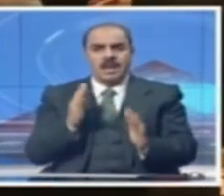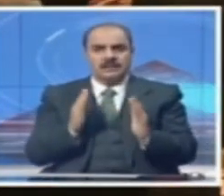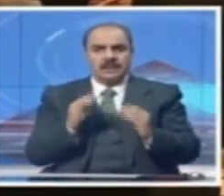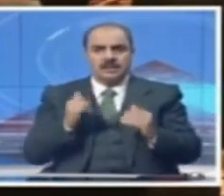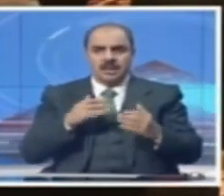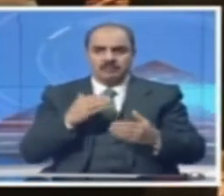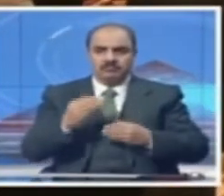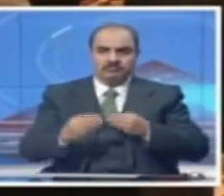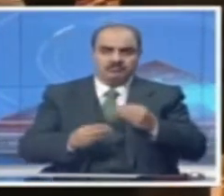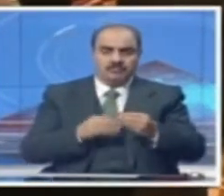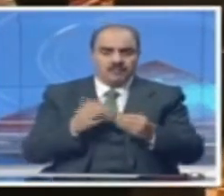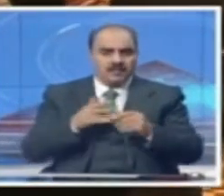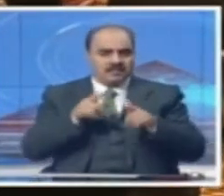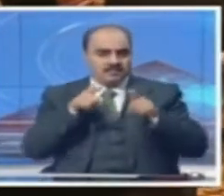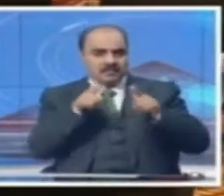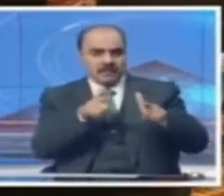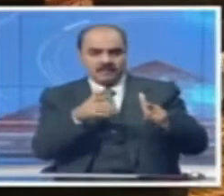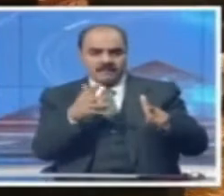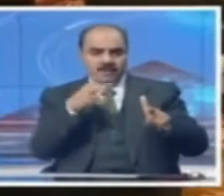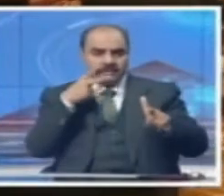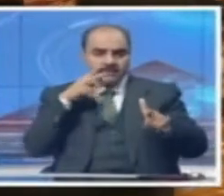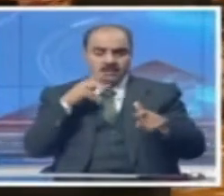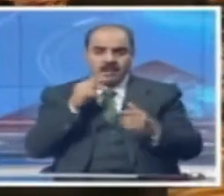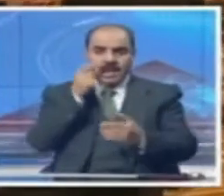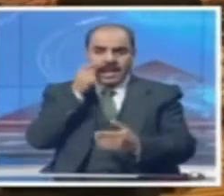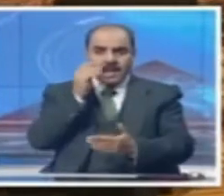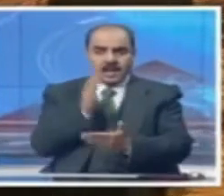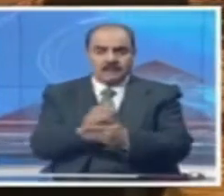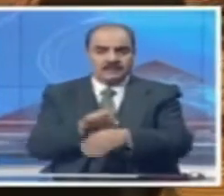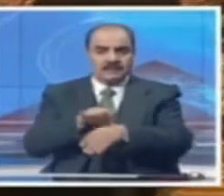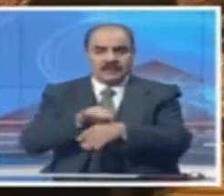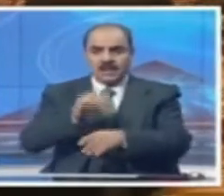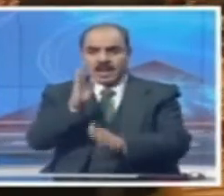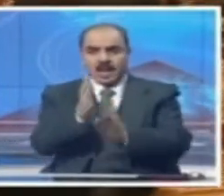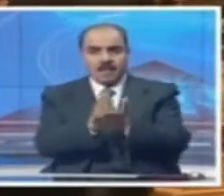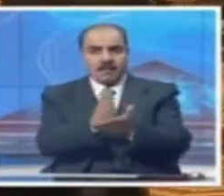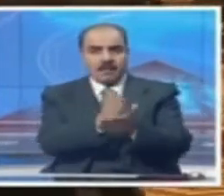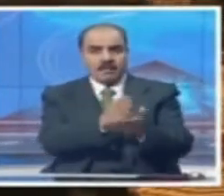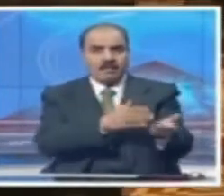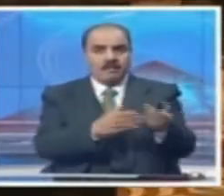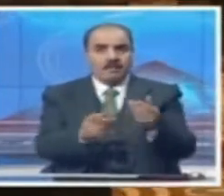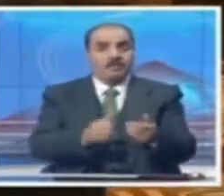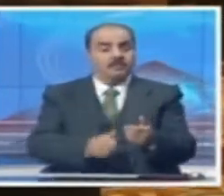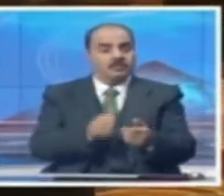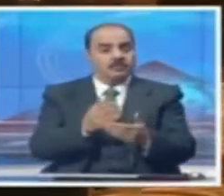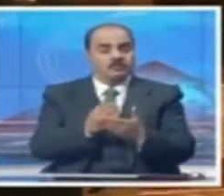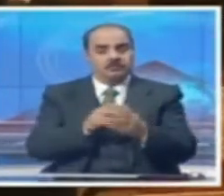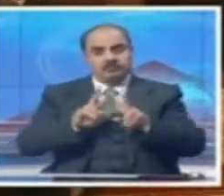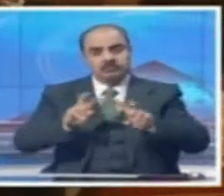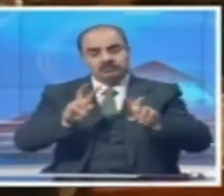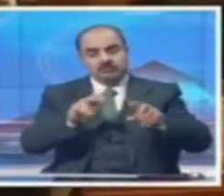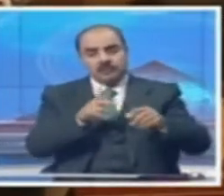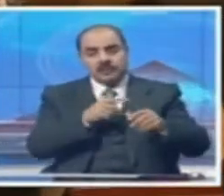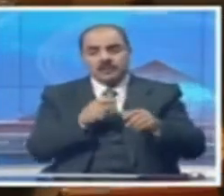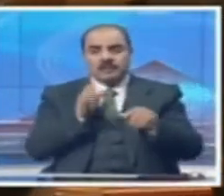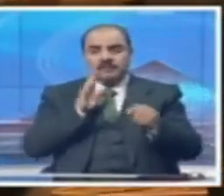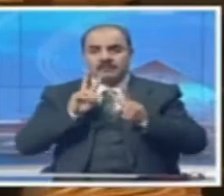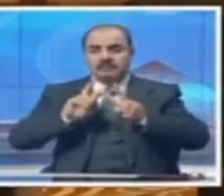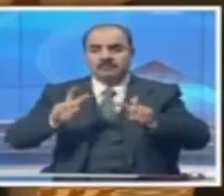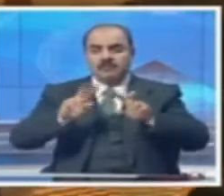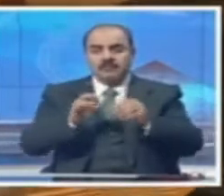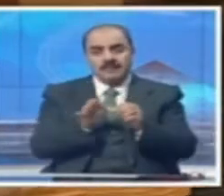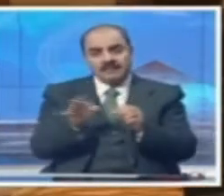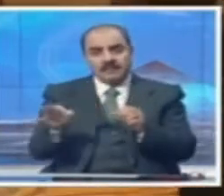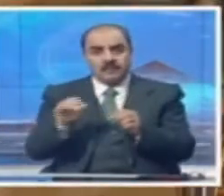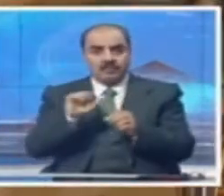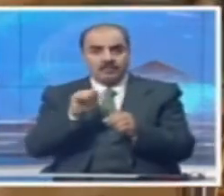عربية لرصد ومتابعة وتقييم حالة حقوق الإنسان في الدول العربية. تم إطلاق المرصد العربي لحقوق الإنسان التابع